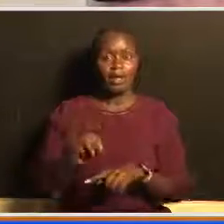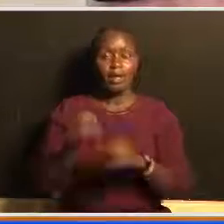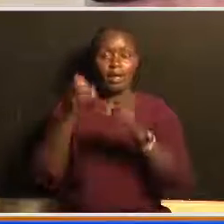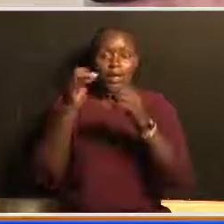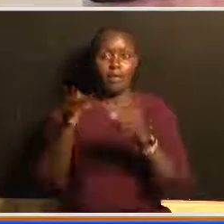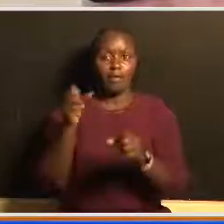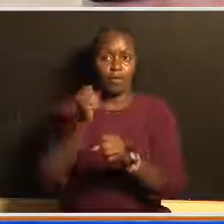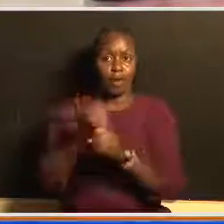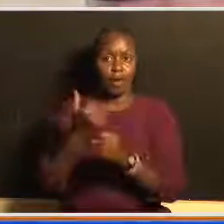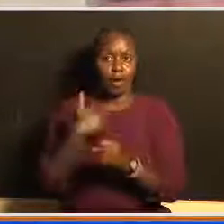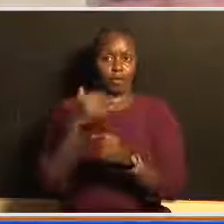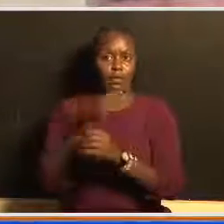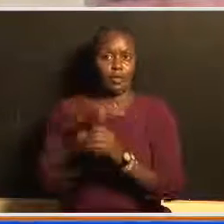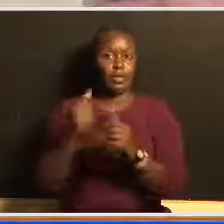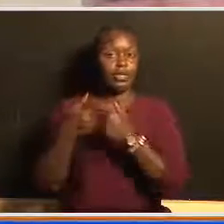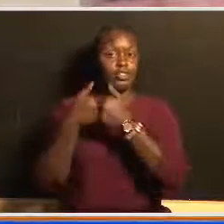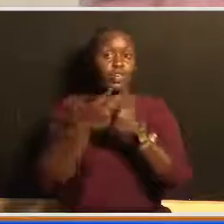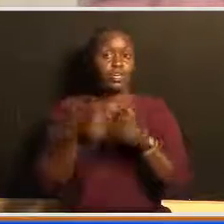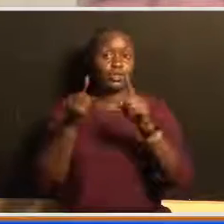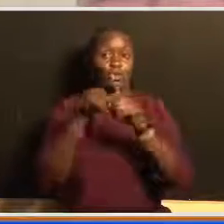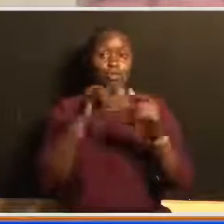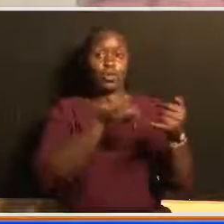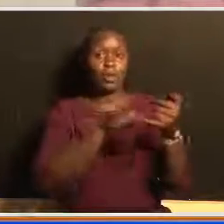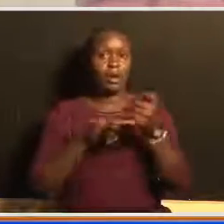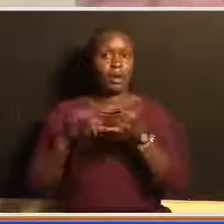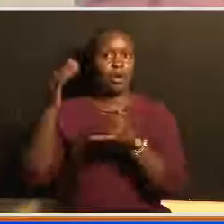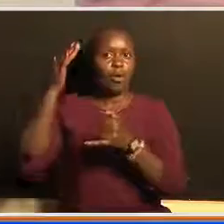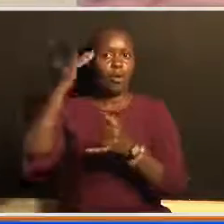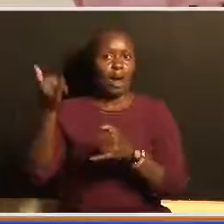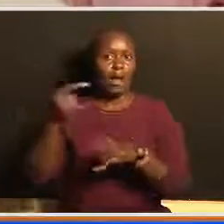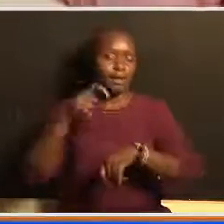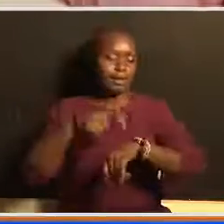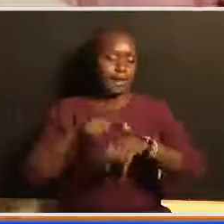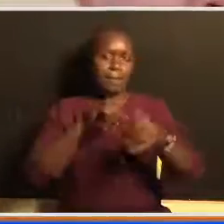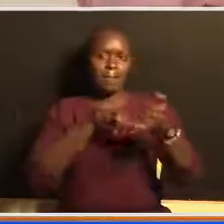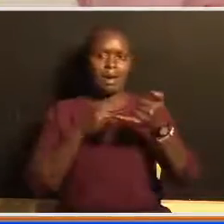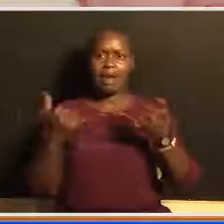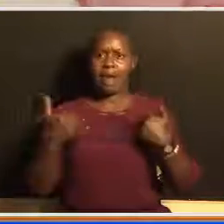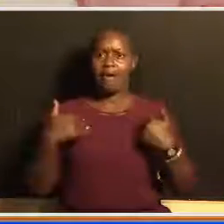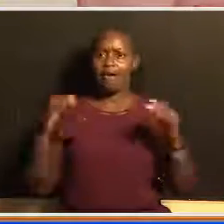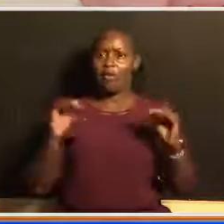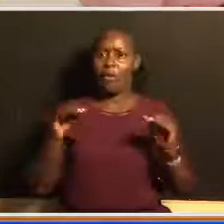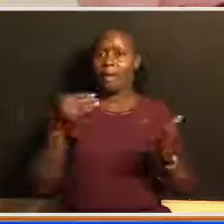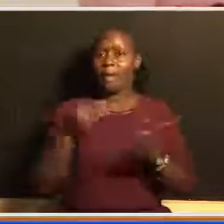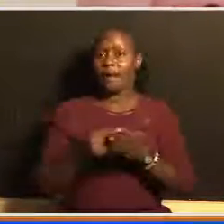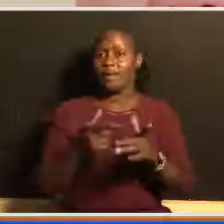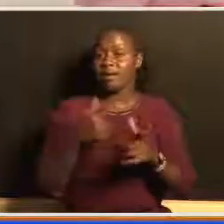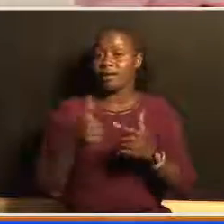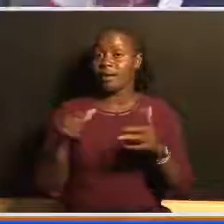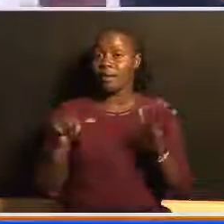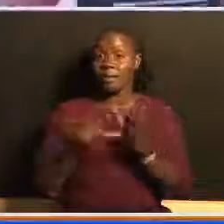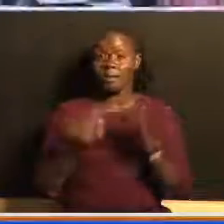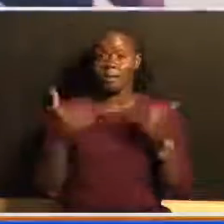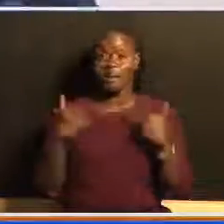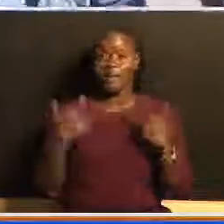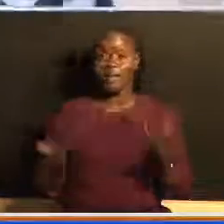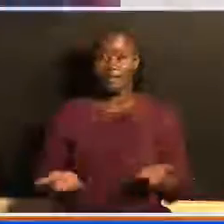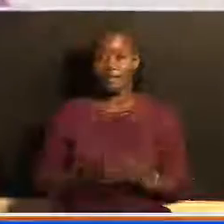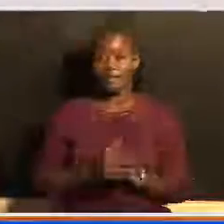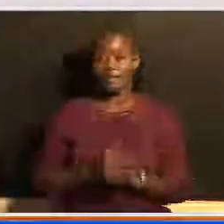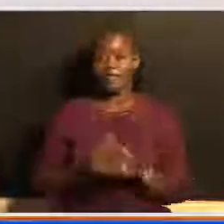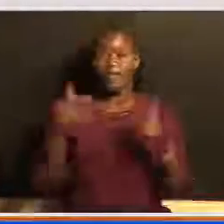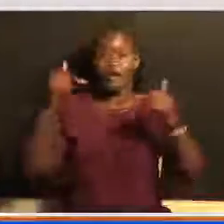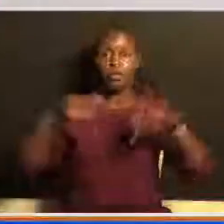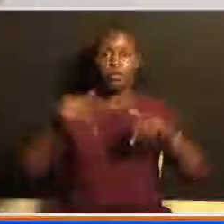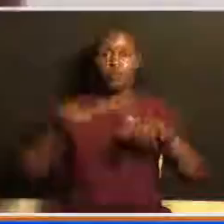ni changamoto pia kwake kuoa, sababu akioa na ana any source of income, inakuwa ni shida. Today,